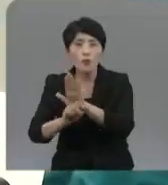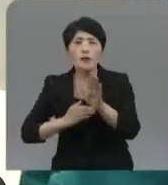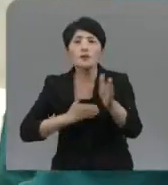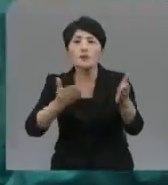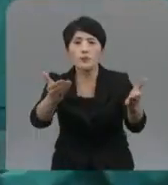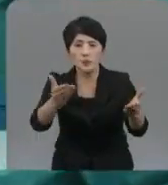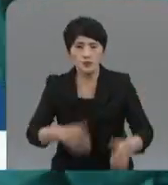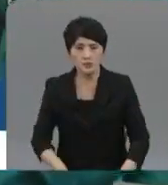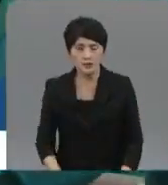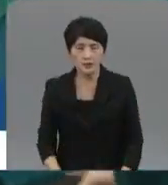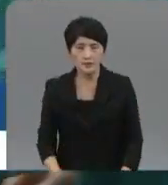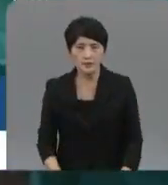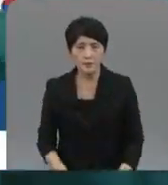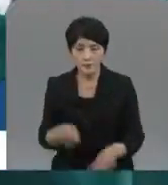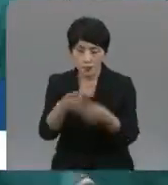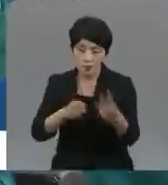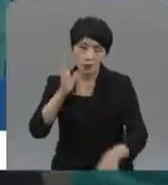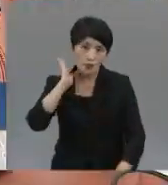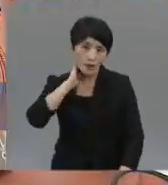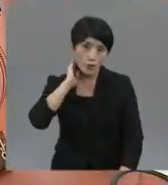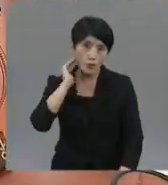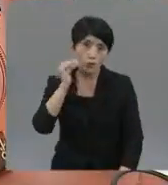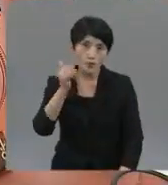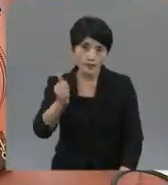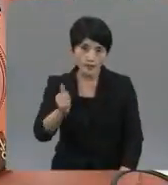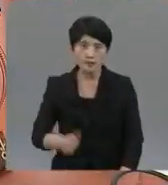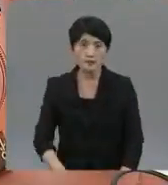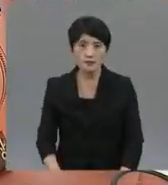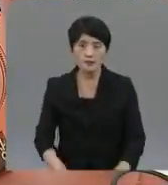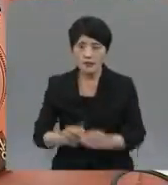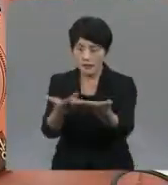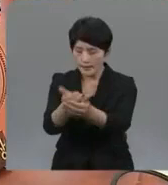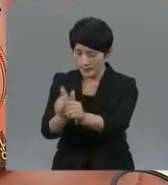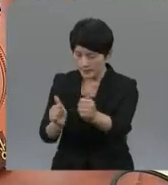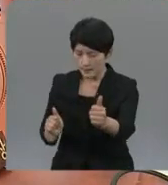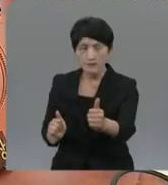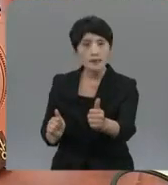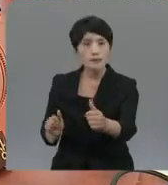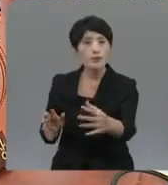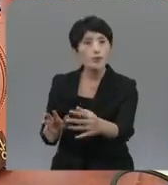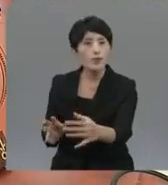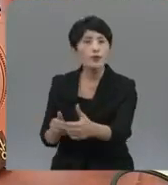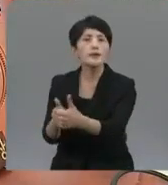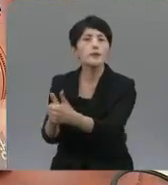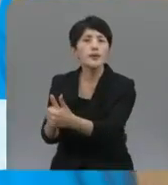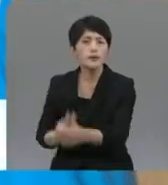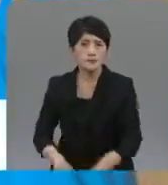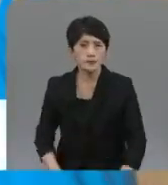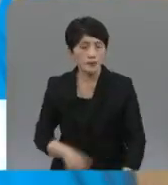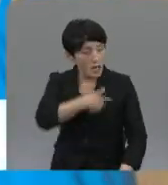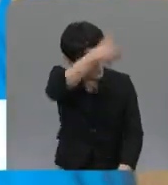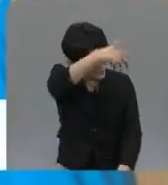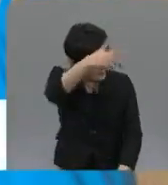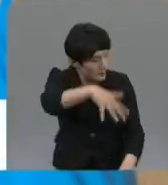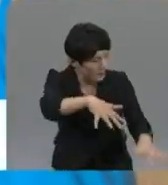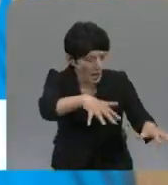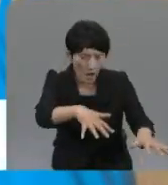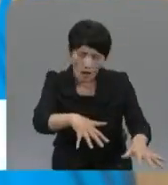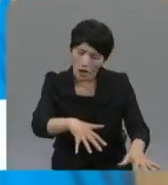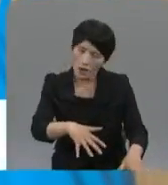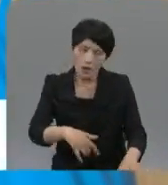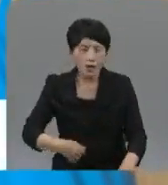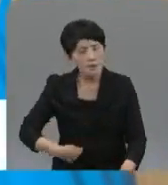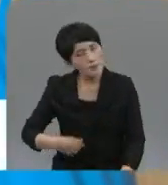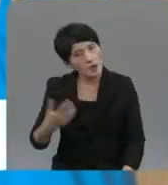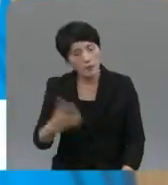trong ngày 18 tháng 7 tổng thống nhường chong yoy đã chủ trì cuộc họp Nội các trong trang phục dân phòng màu xanh lá ông giun lấy